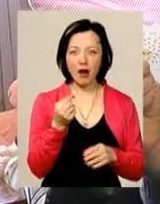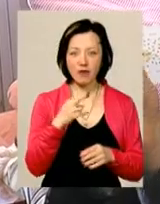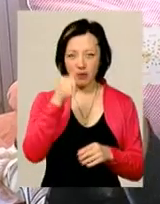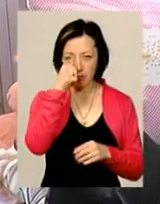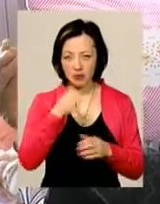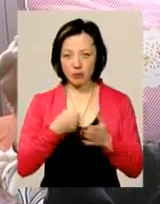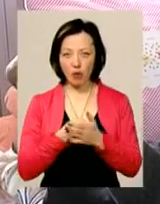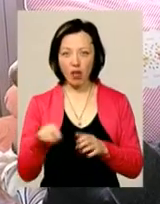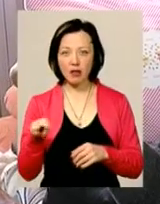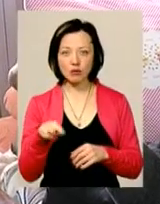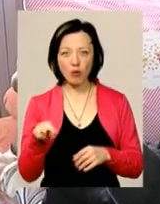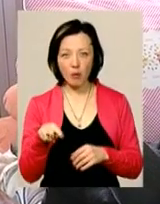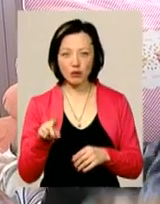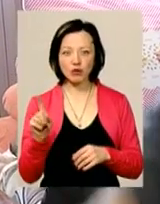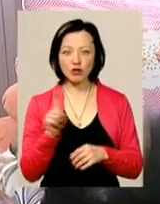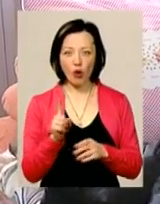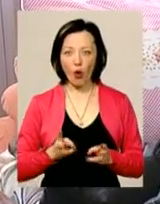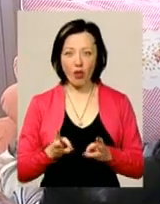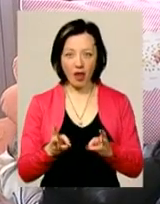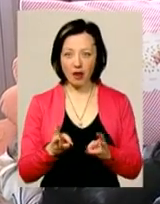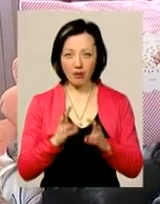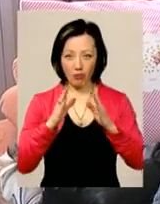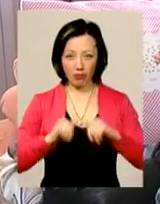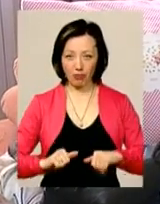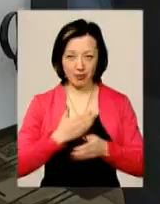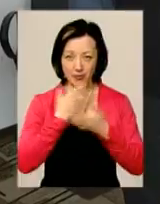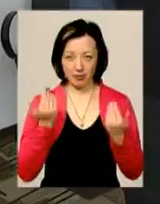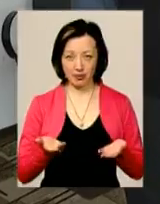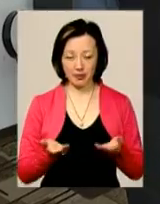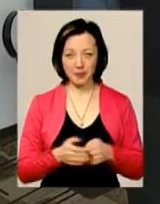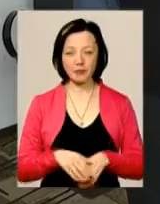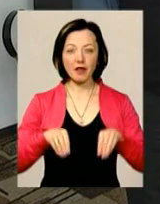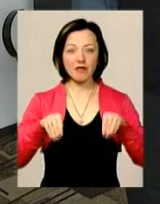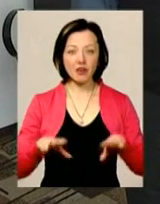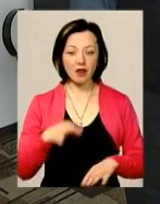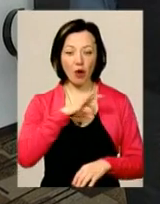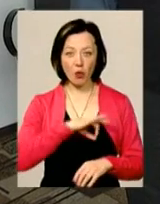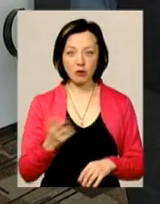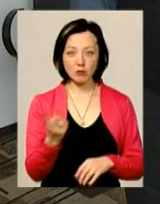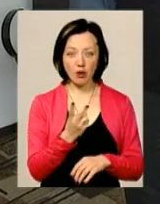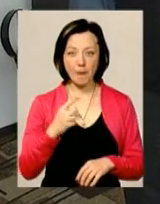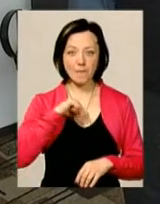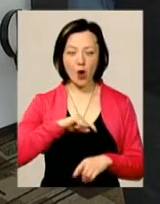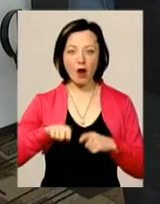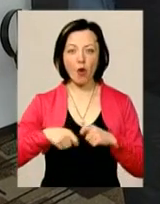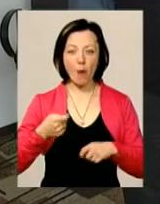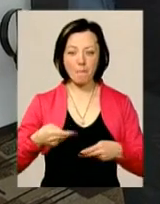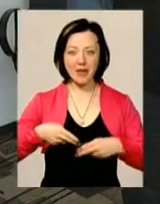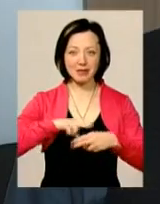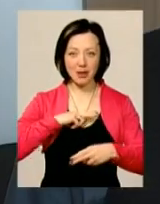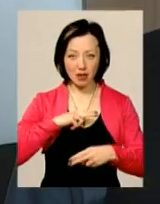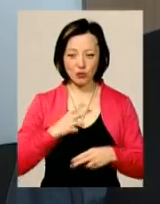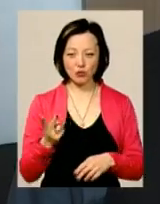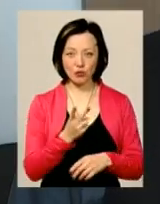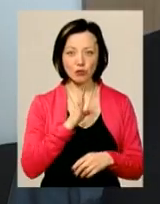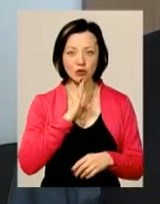по листопад, що котельні не провалилися під землю. Вирок на користь позивачок про моральну компенсацію Ользі Шпортун